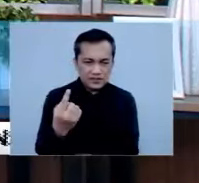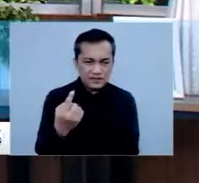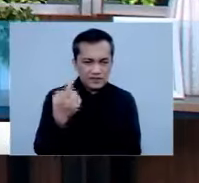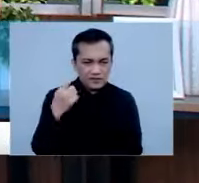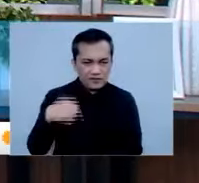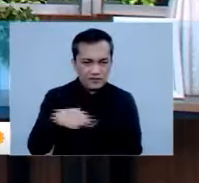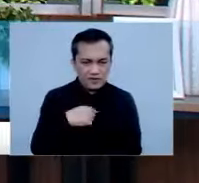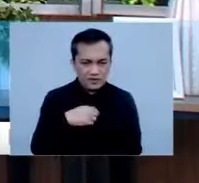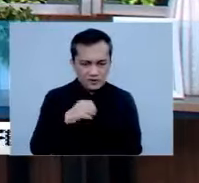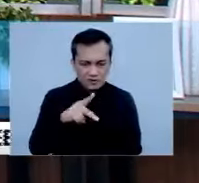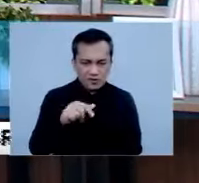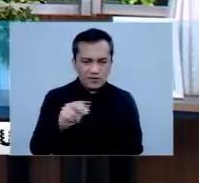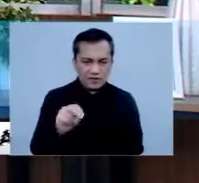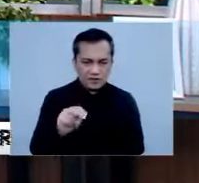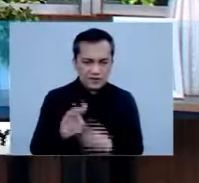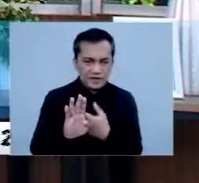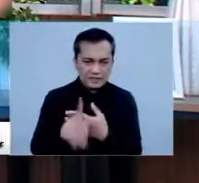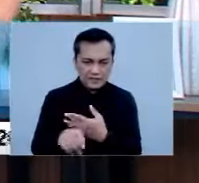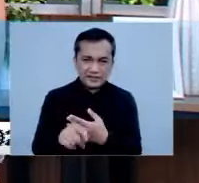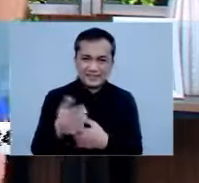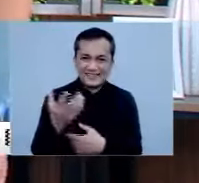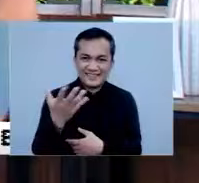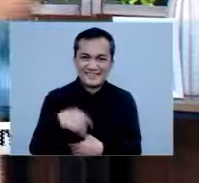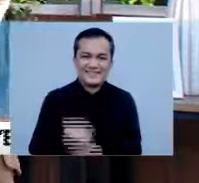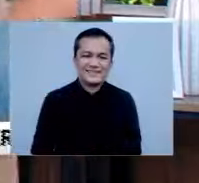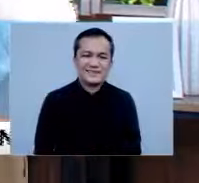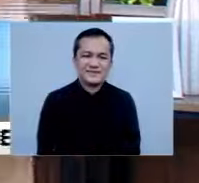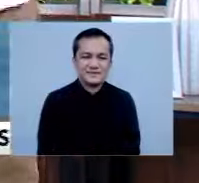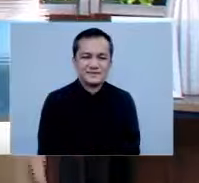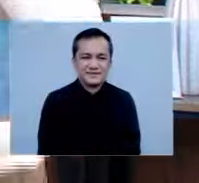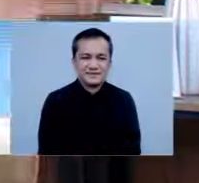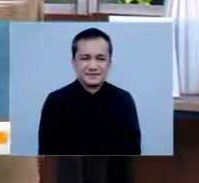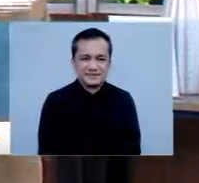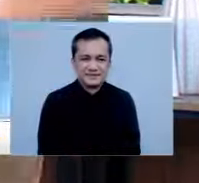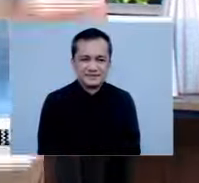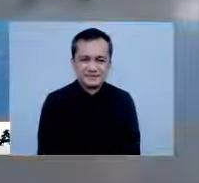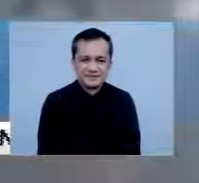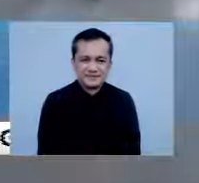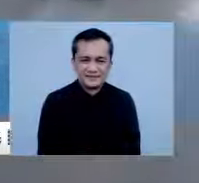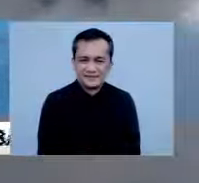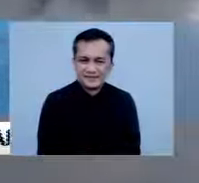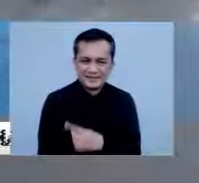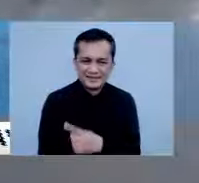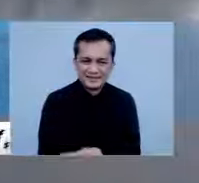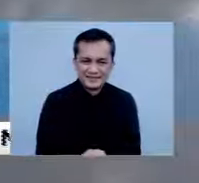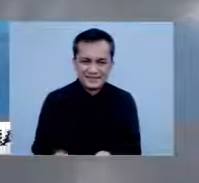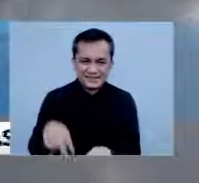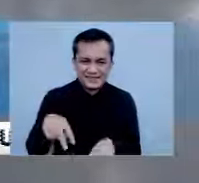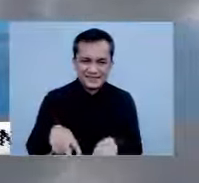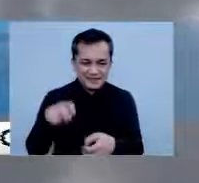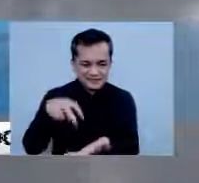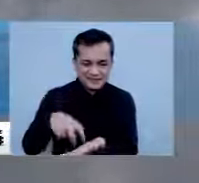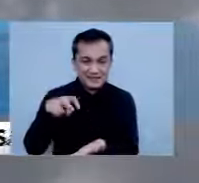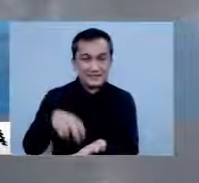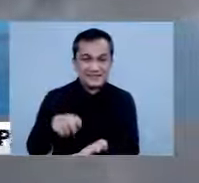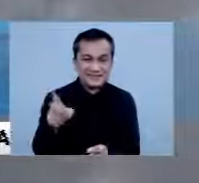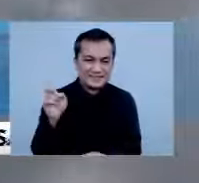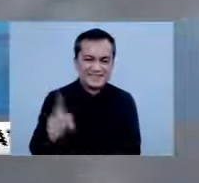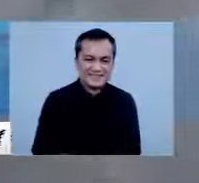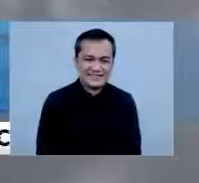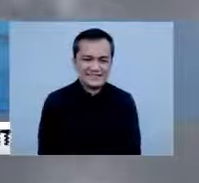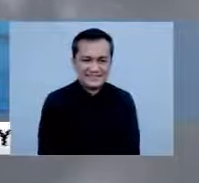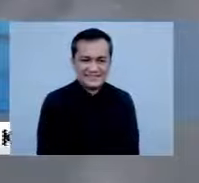offline balik alindog. Ah. Is that right, Justin? Bounce lang ng bounce, Maui! Uy, teka lang, teka